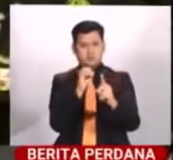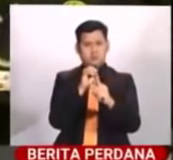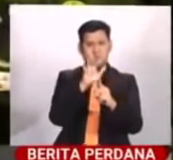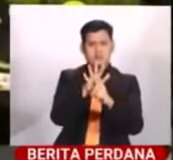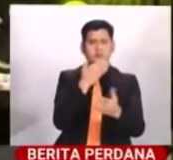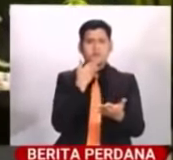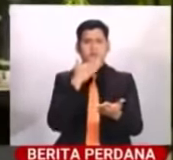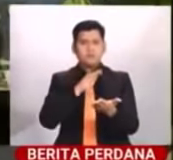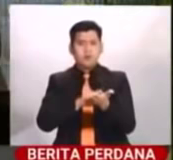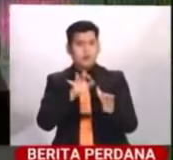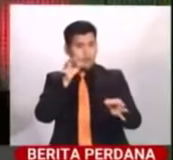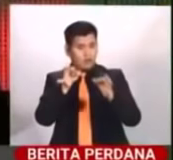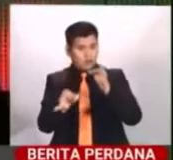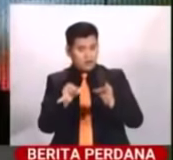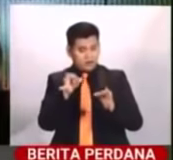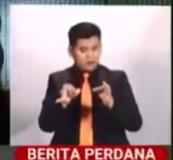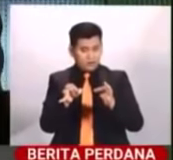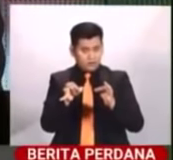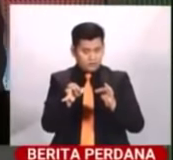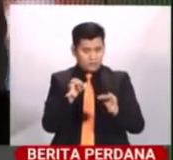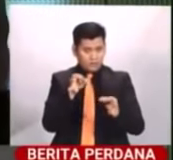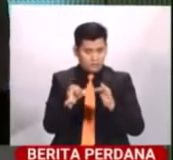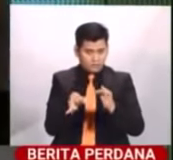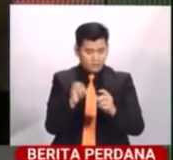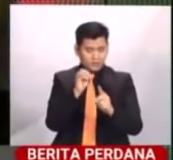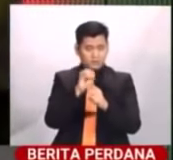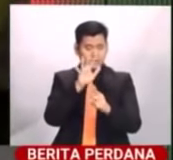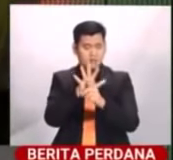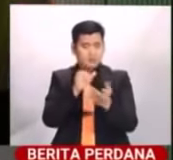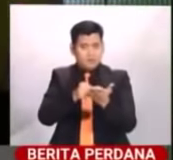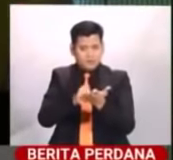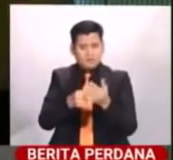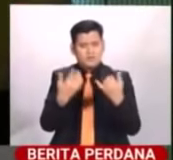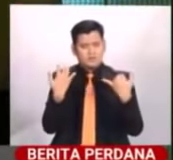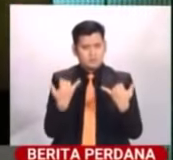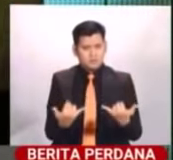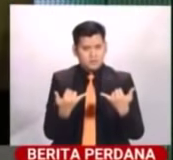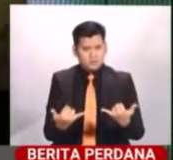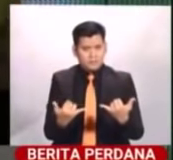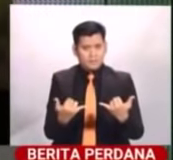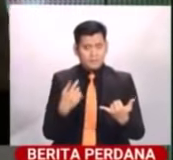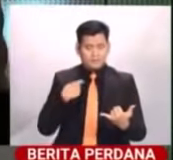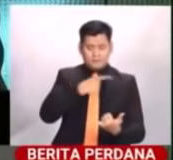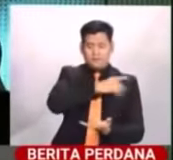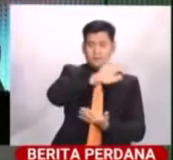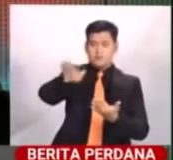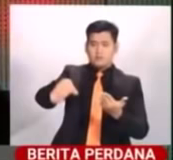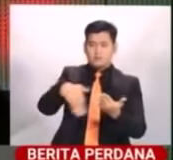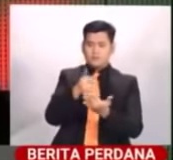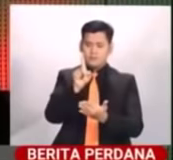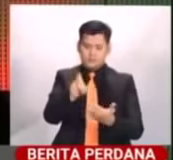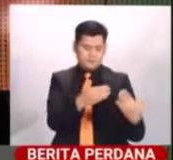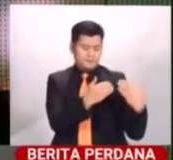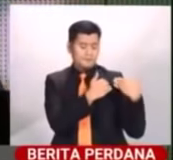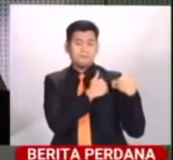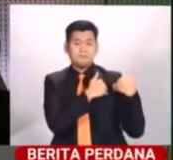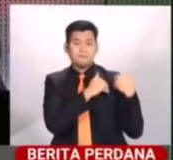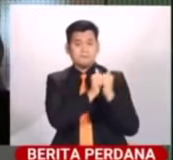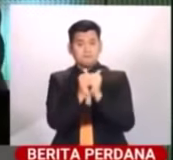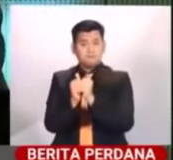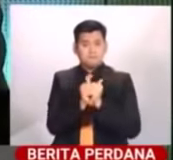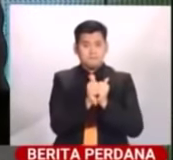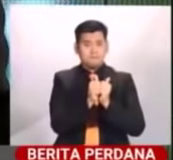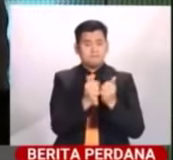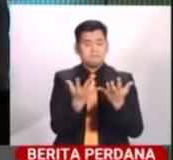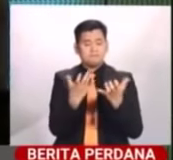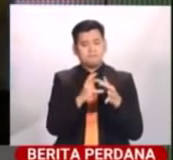dengan dadah. Sudah tiba masanya kita semua mengambil tanggungjawab